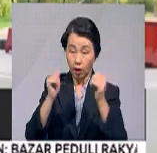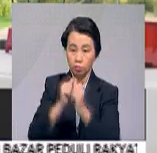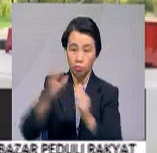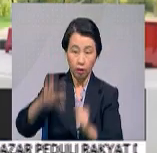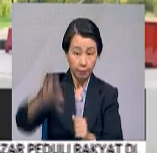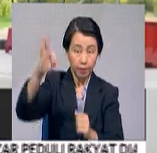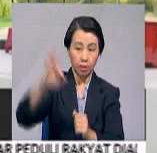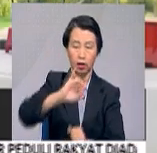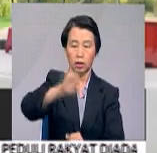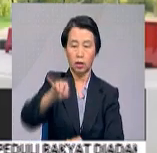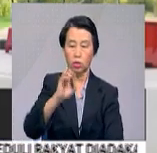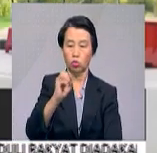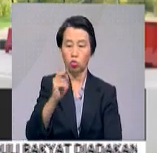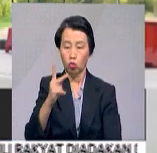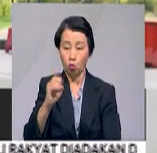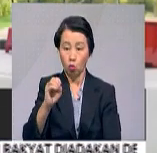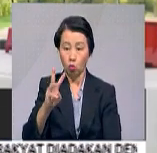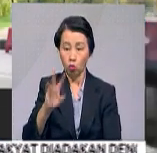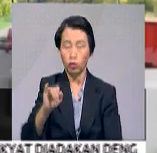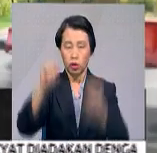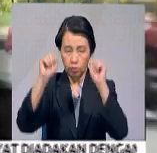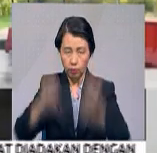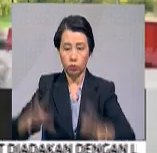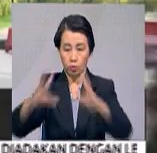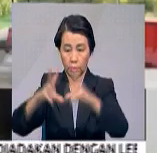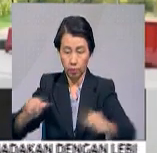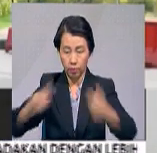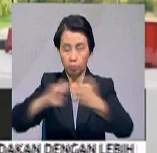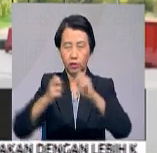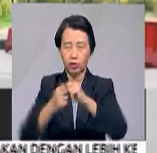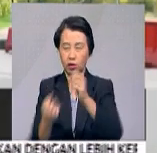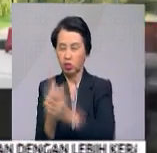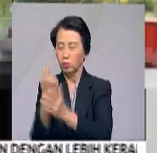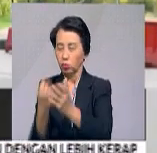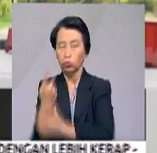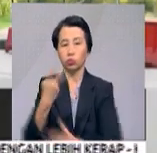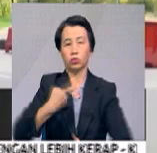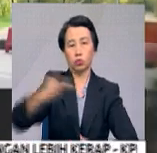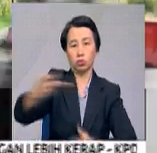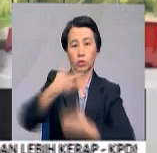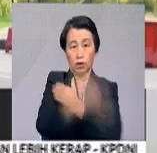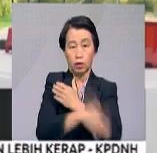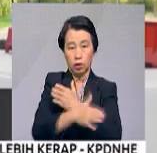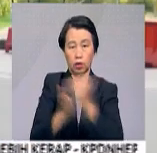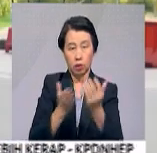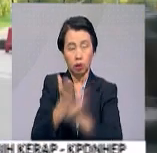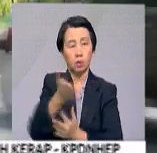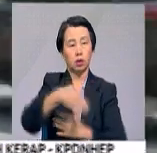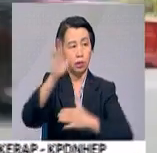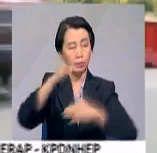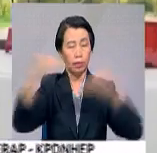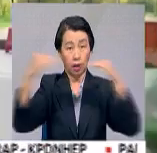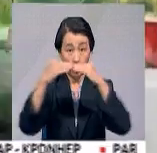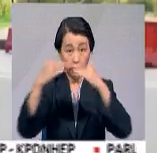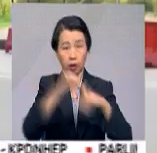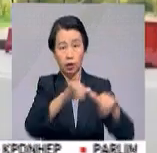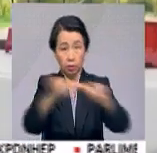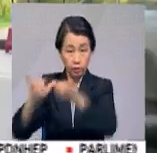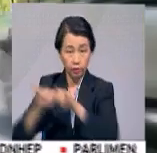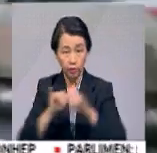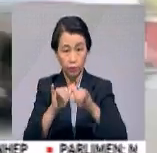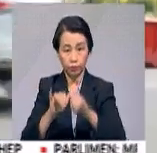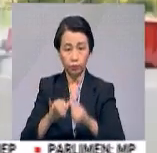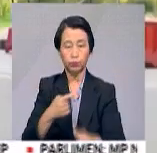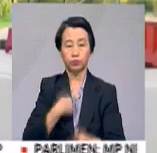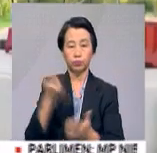pelantikan Jokowi ini mampu menyelesaikan isu berbangkit kedua-dua negara dengan lebih adil dan saksama. Nur